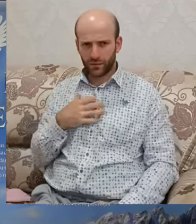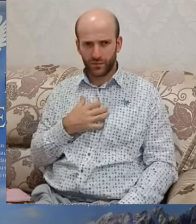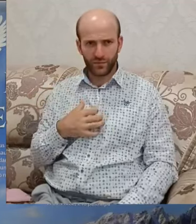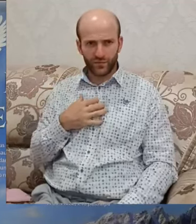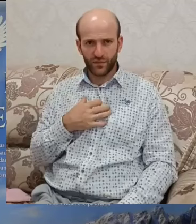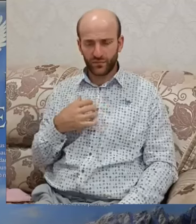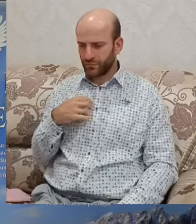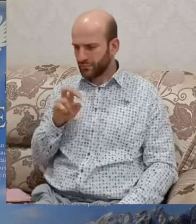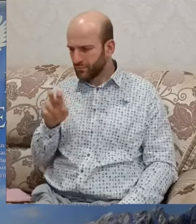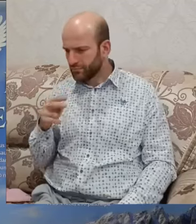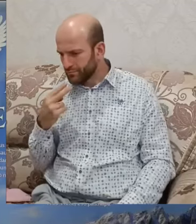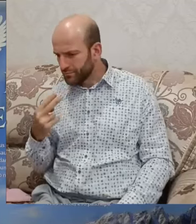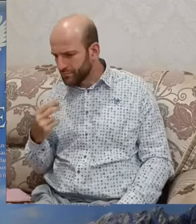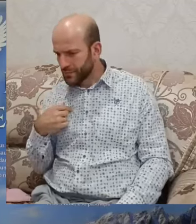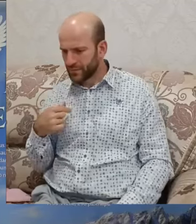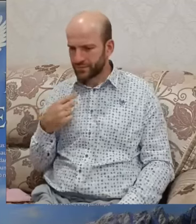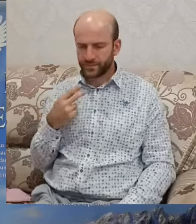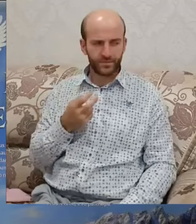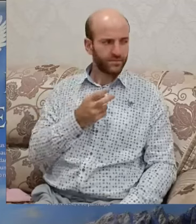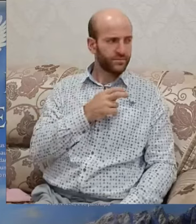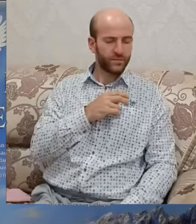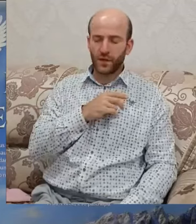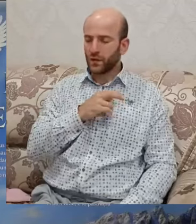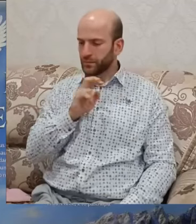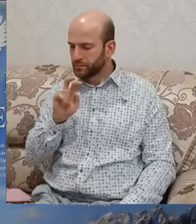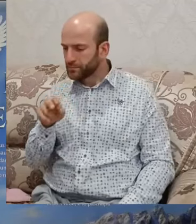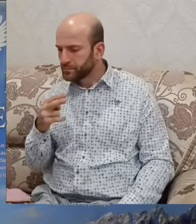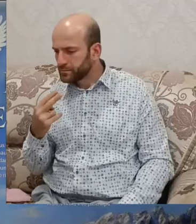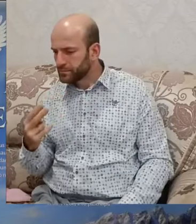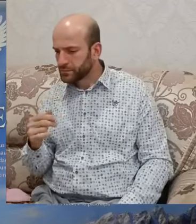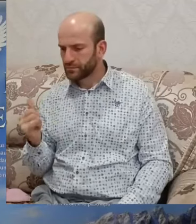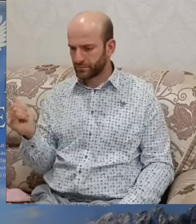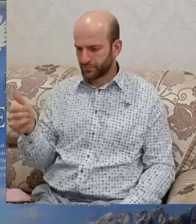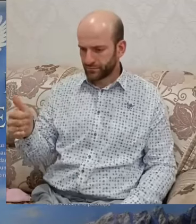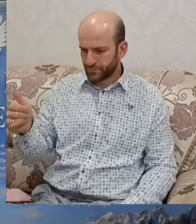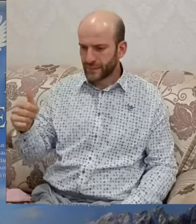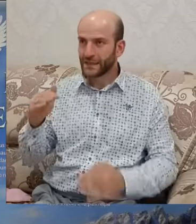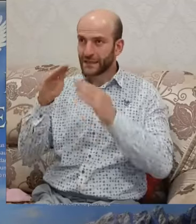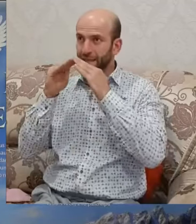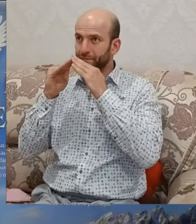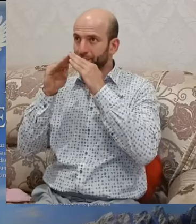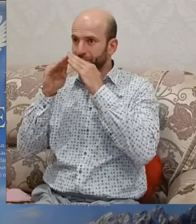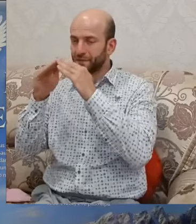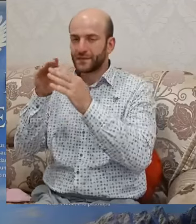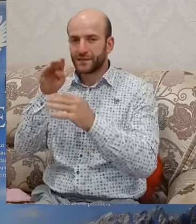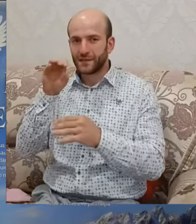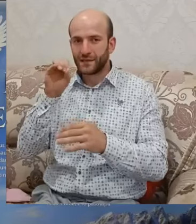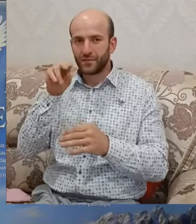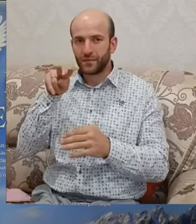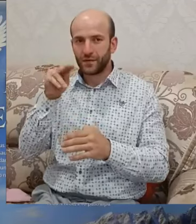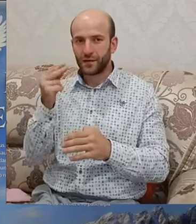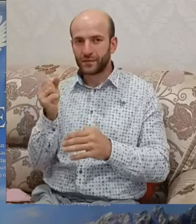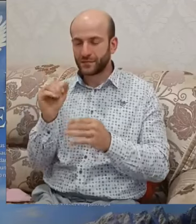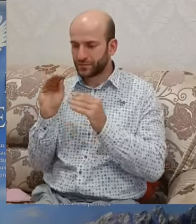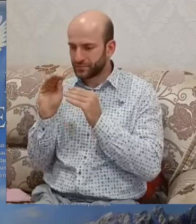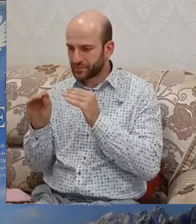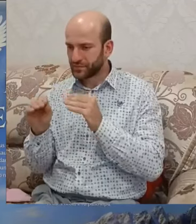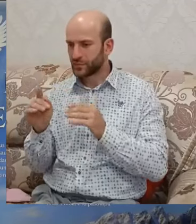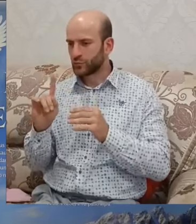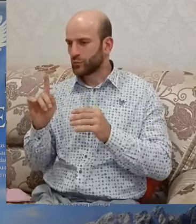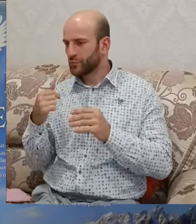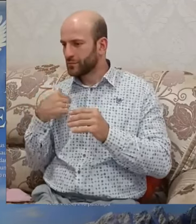поливаю. Darau šiltnamį. Ставлю теплицу. Sudarau visas geras sąlygas. Все благоприятные